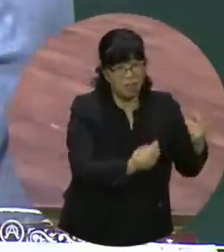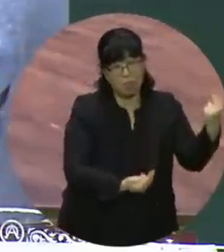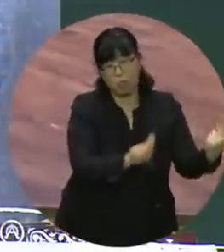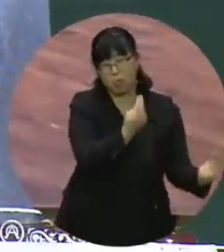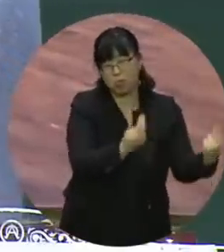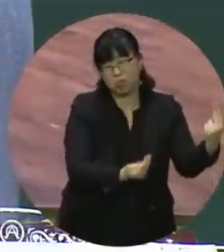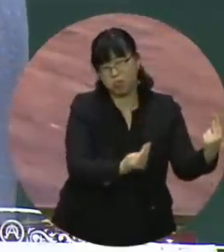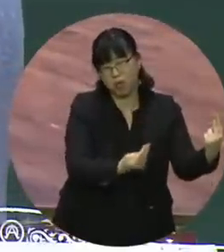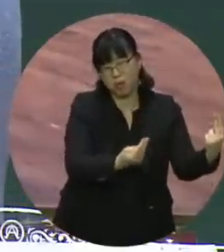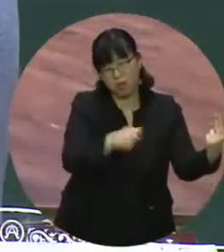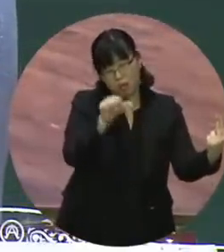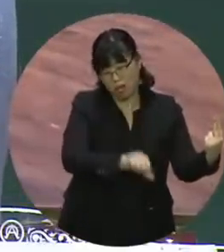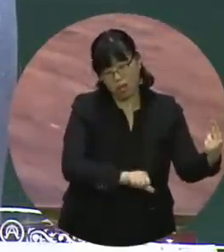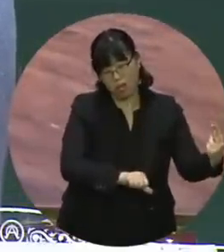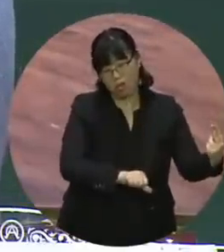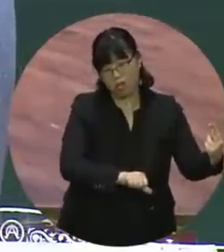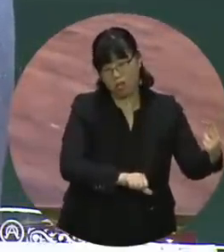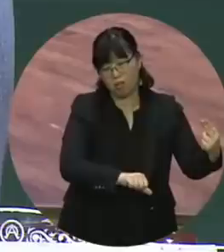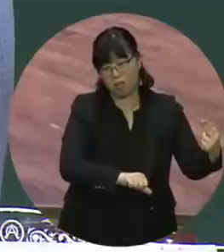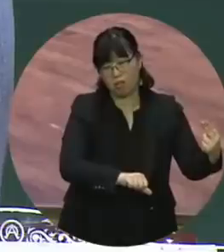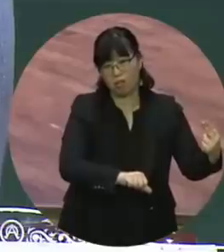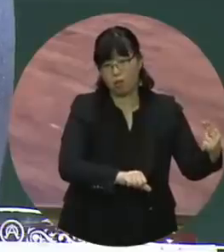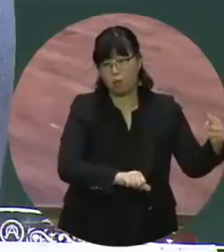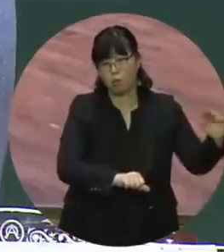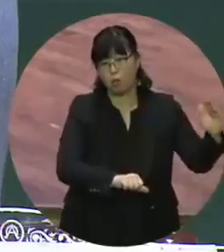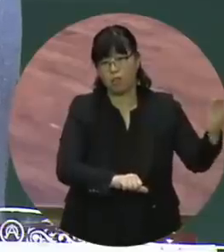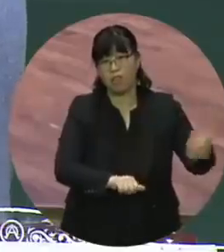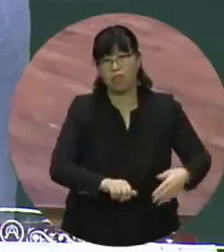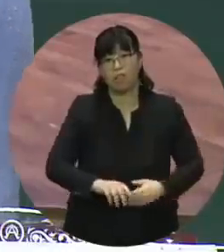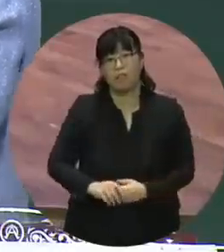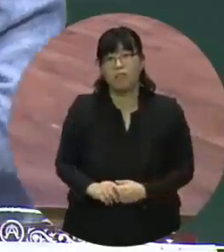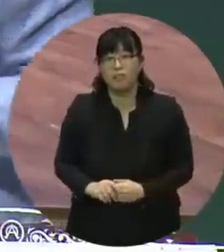자, 카버넌트의 확산입니다.